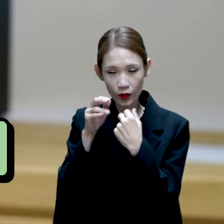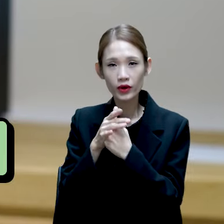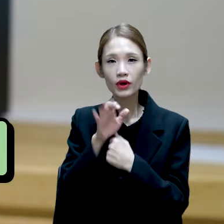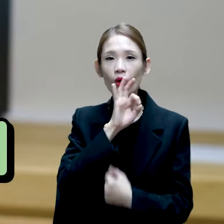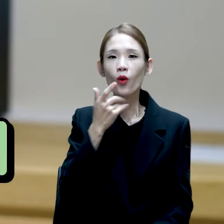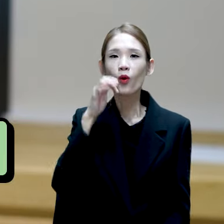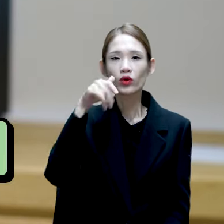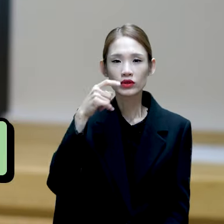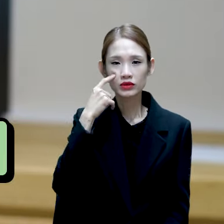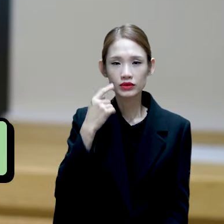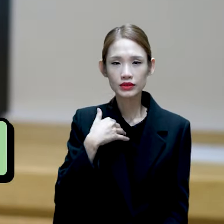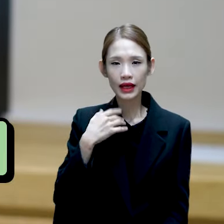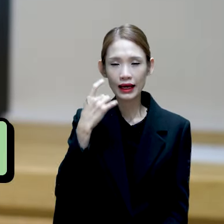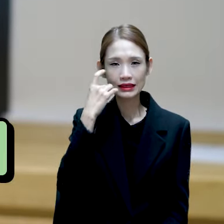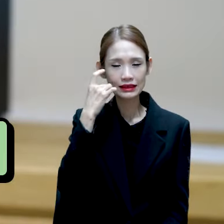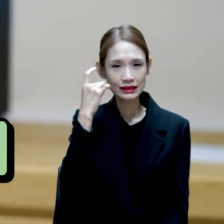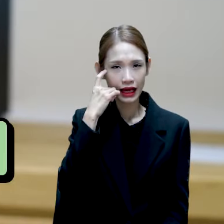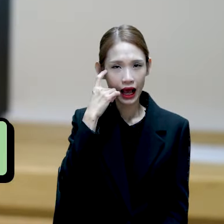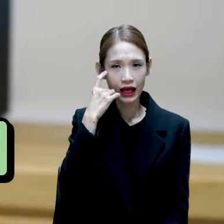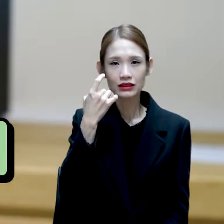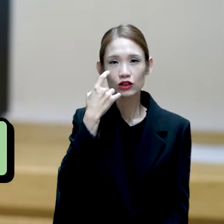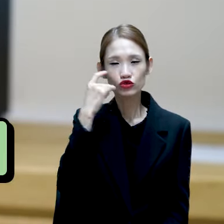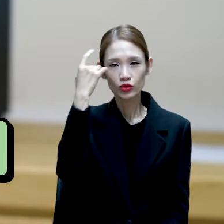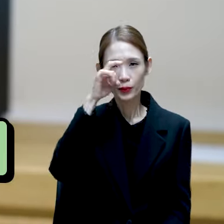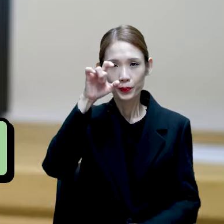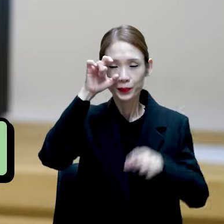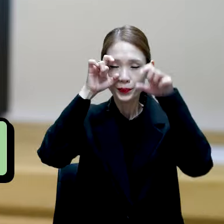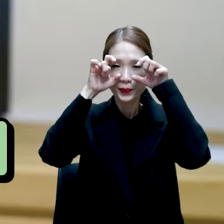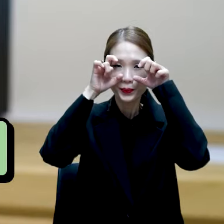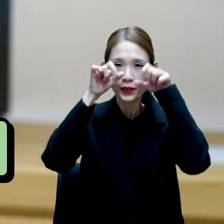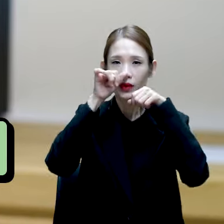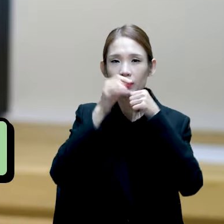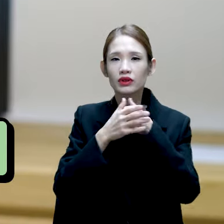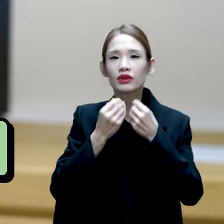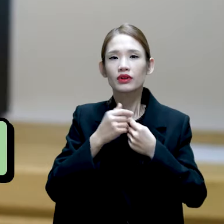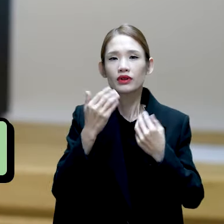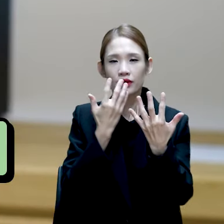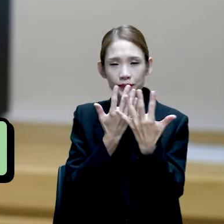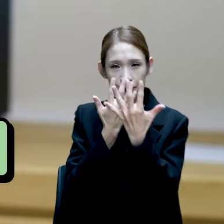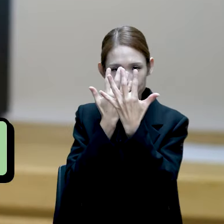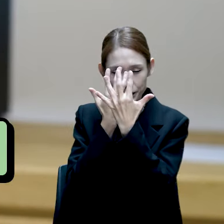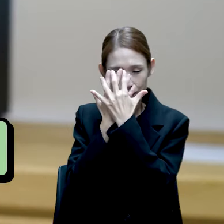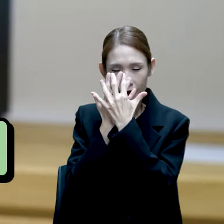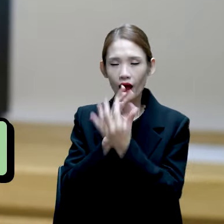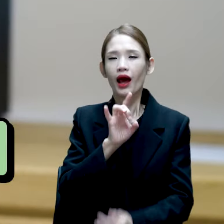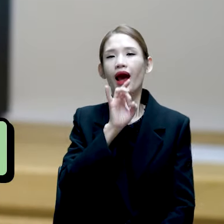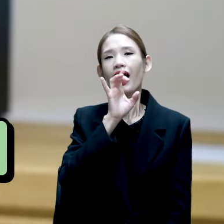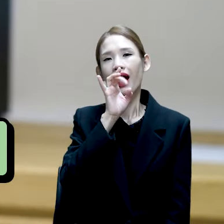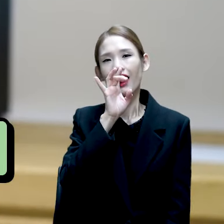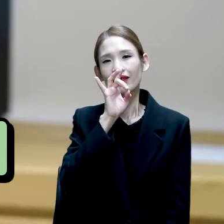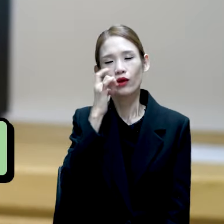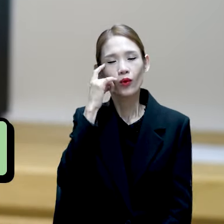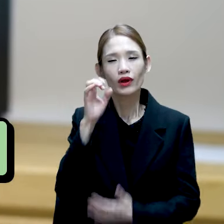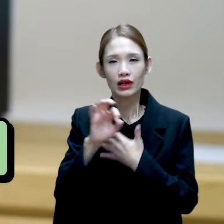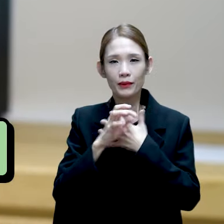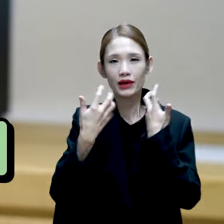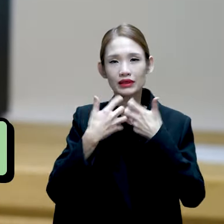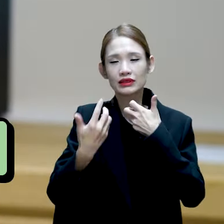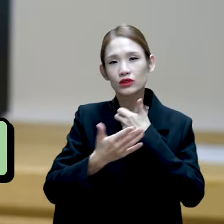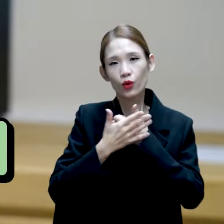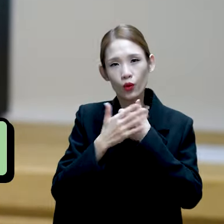친구가 의안을 낀 친구가 있는데 이 홍채 인증을 하는데 이게 안 되는 거예요. 의료용으로 이제 만든 보형물에 이제 씌운 눈이다